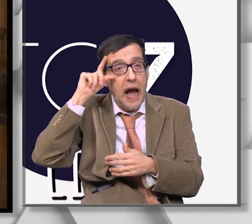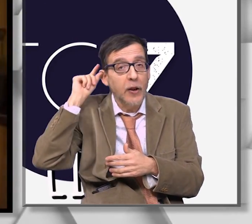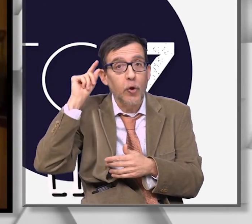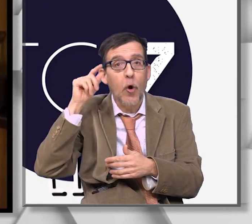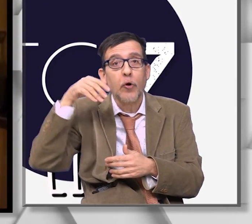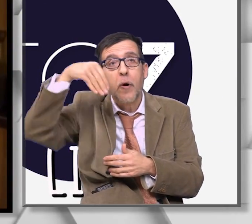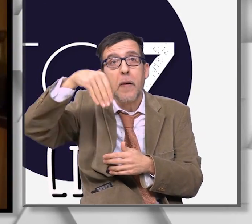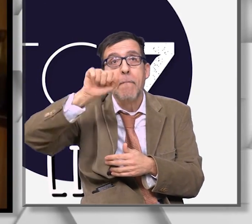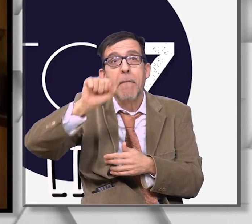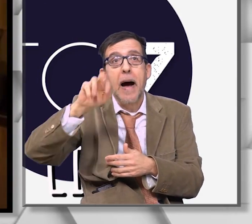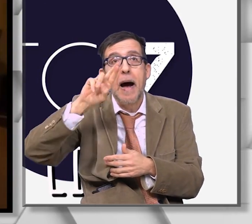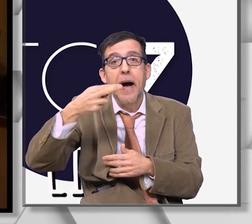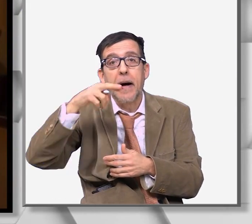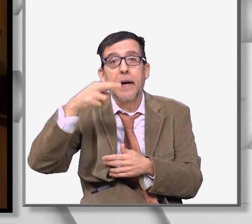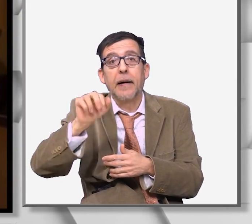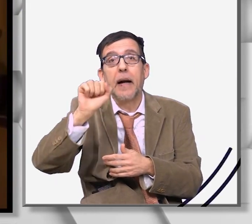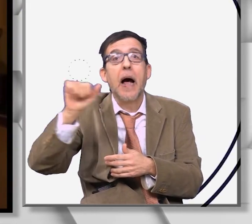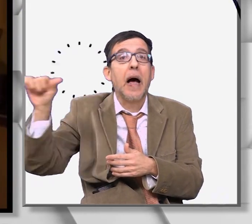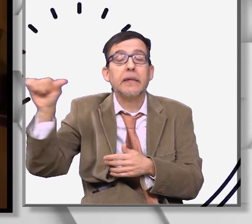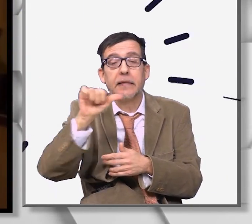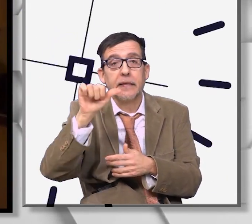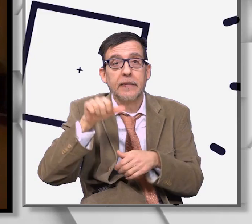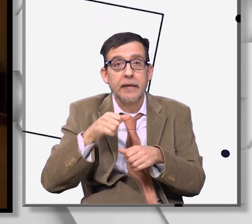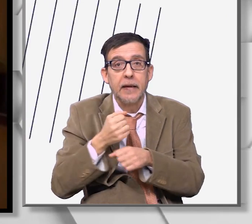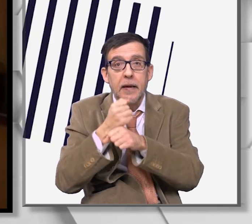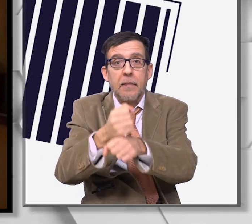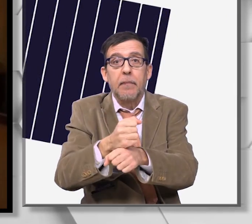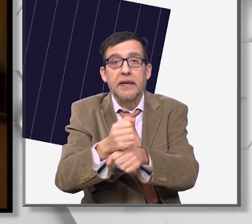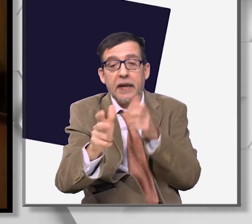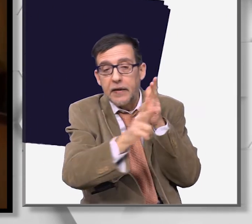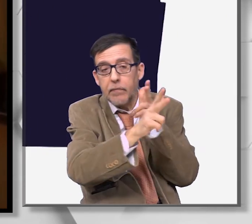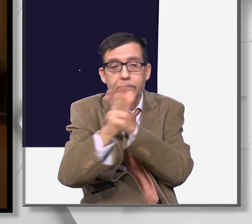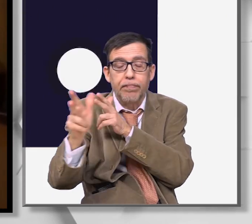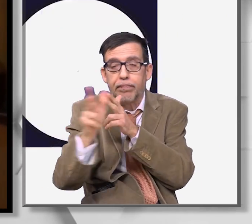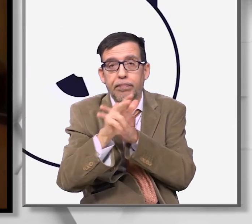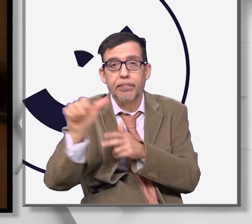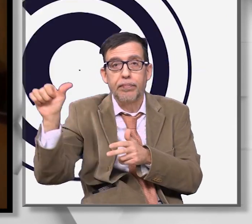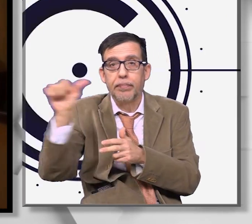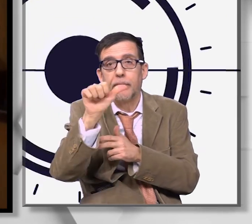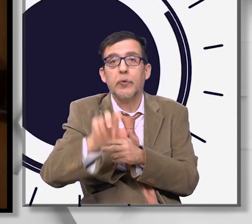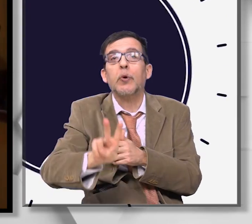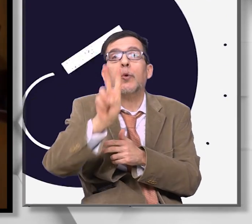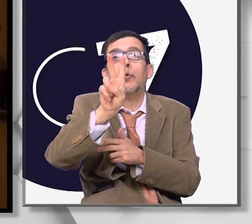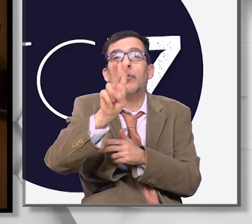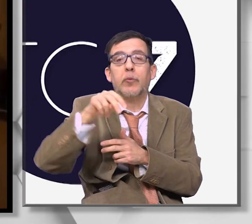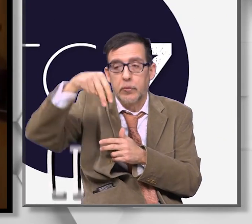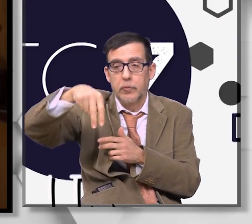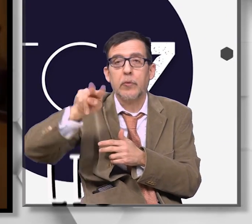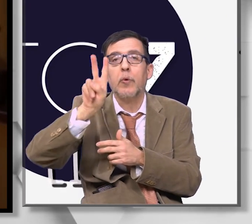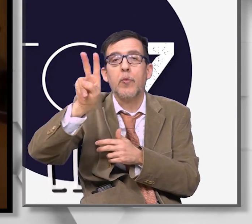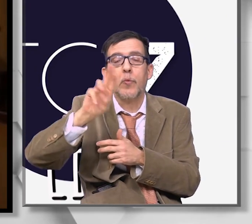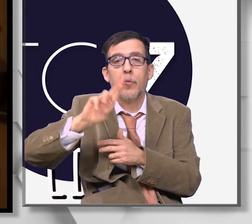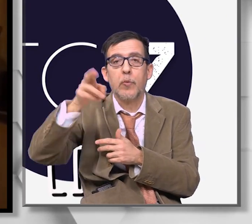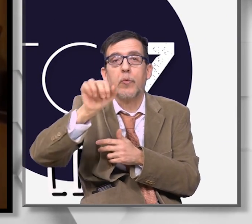fondazione sardegna film commission presenta il cortometraggio su nuraxi realizzato sotto forma di fiaba ambientato nella